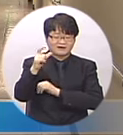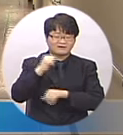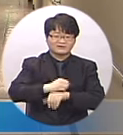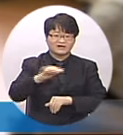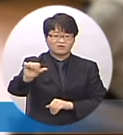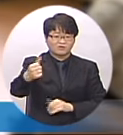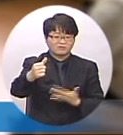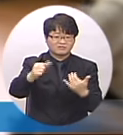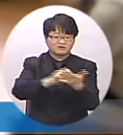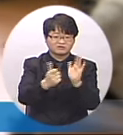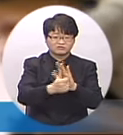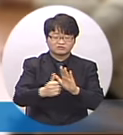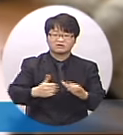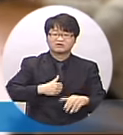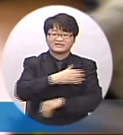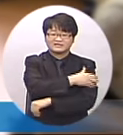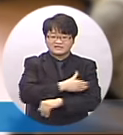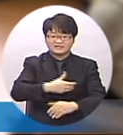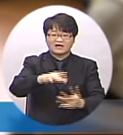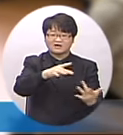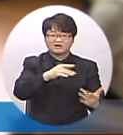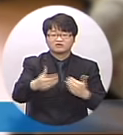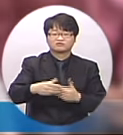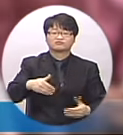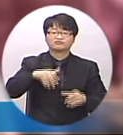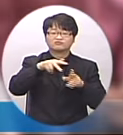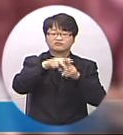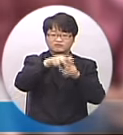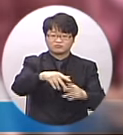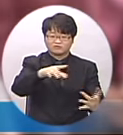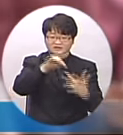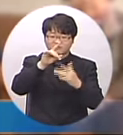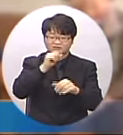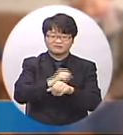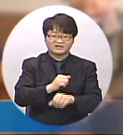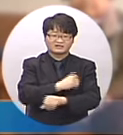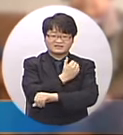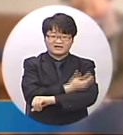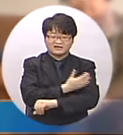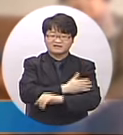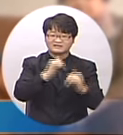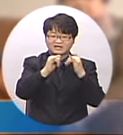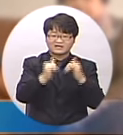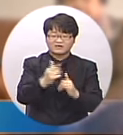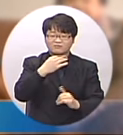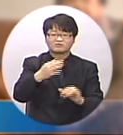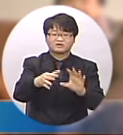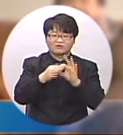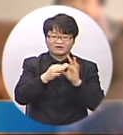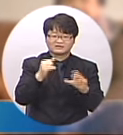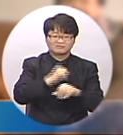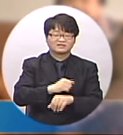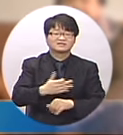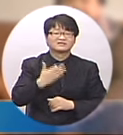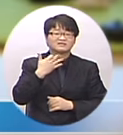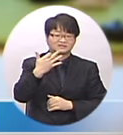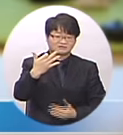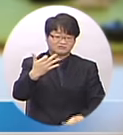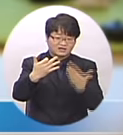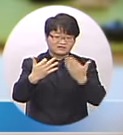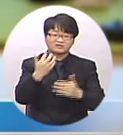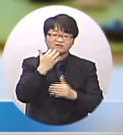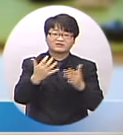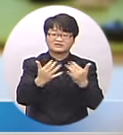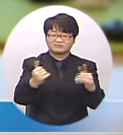약 500명 내외의 이사 후보자를 선정할 예정입니다. 자격 조건은 사회복지에 관심이 있는 만 19세 이상의